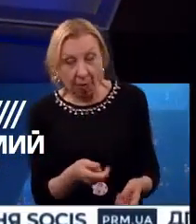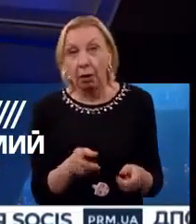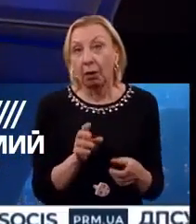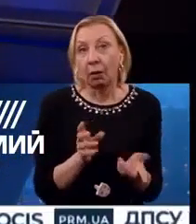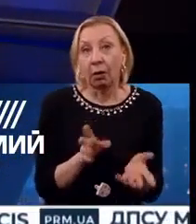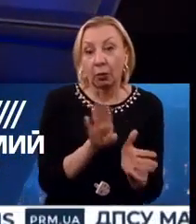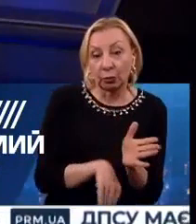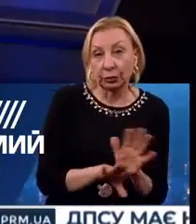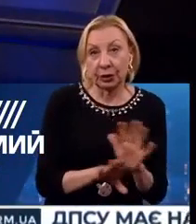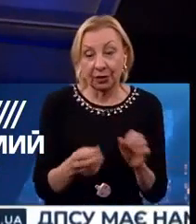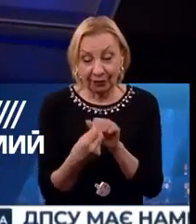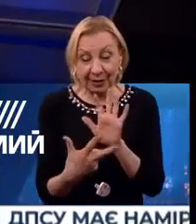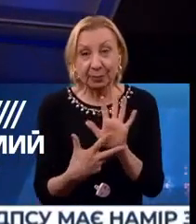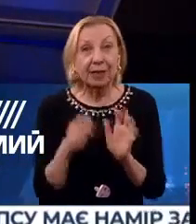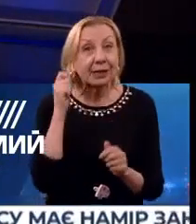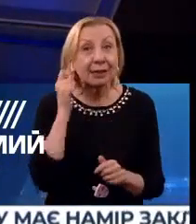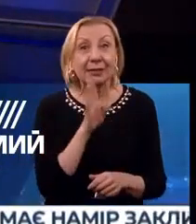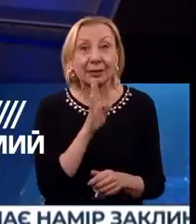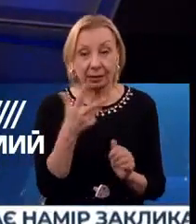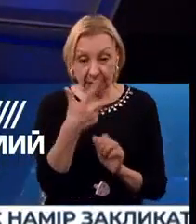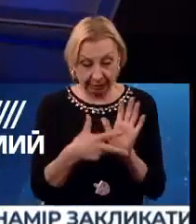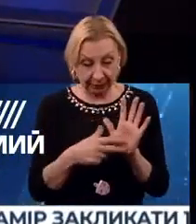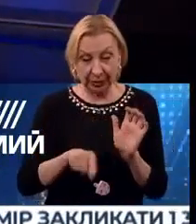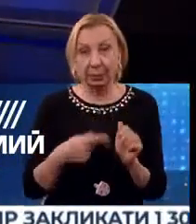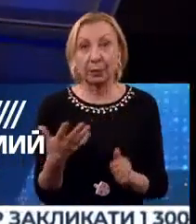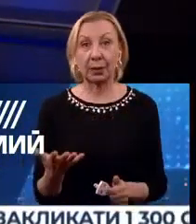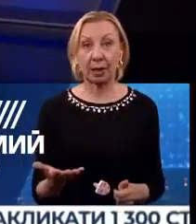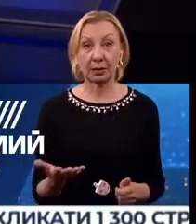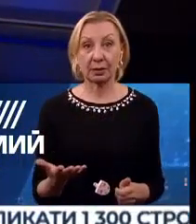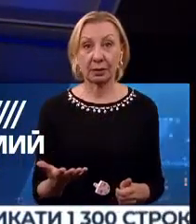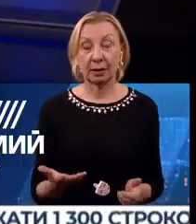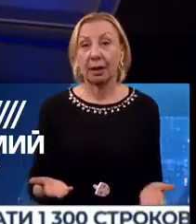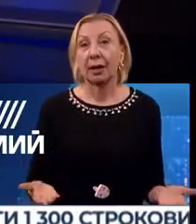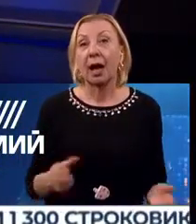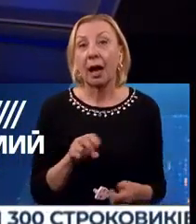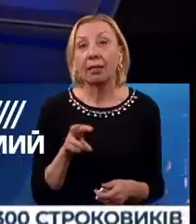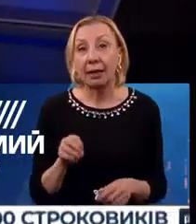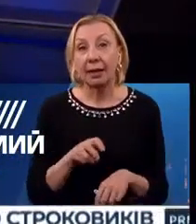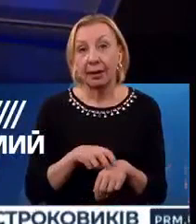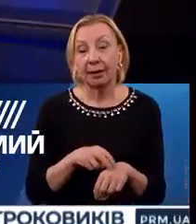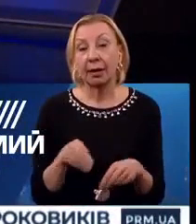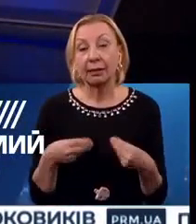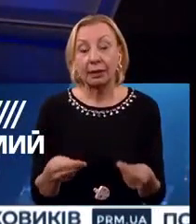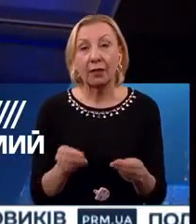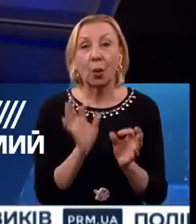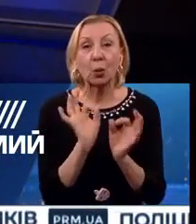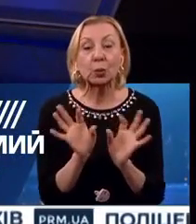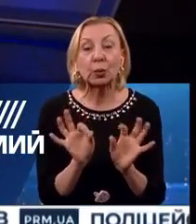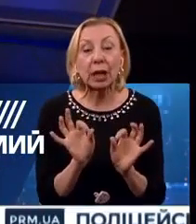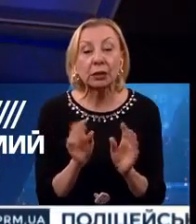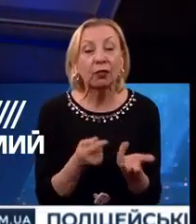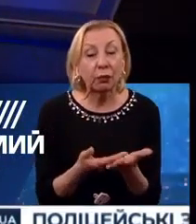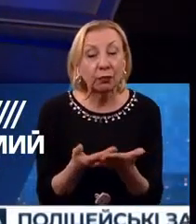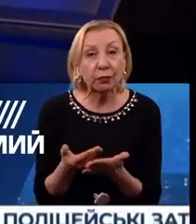загрожує 18-літній племінниці 38,5, чи загрожує це її життю. Але лікар дав консультації по телефону